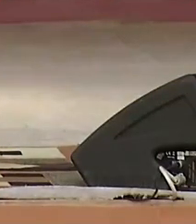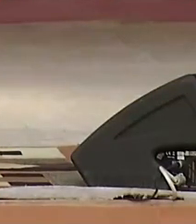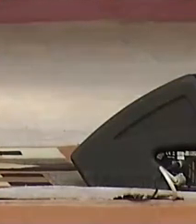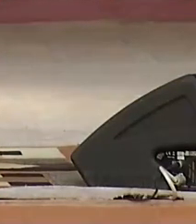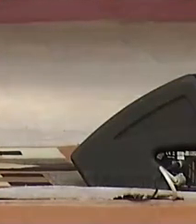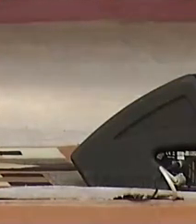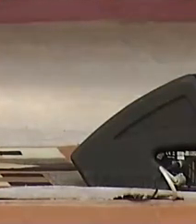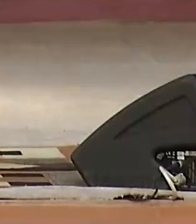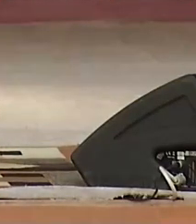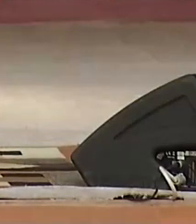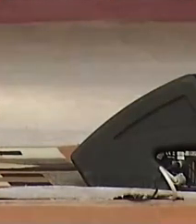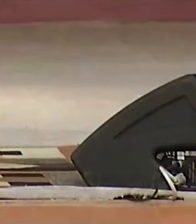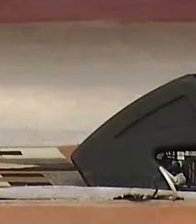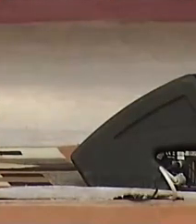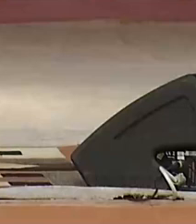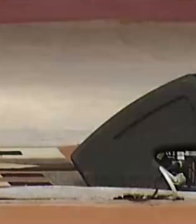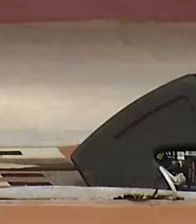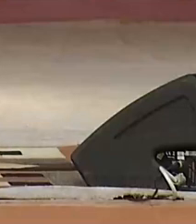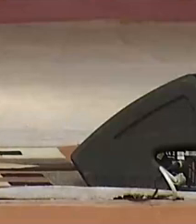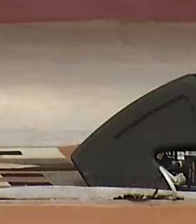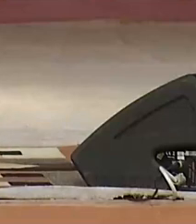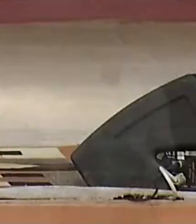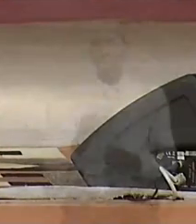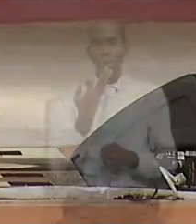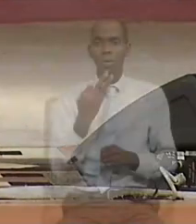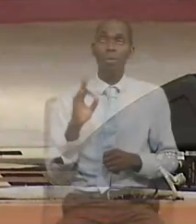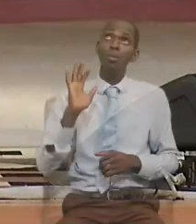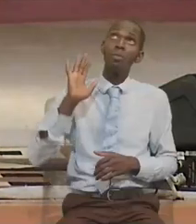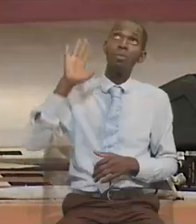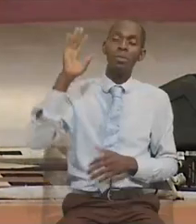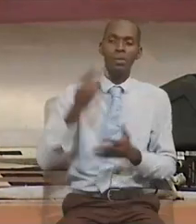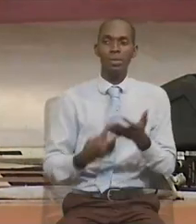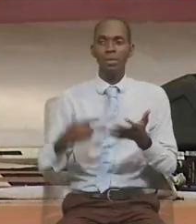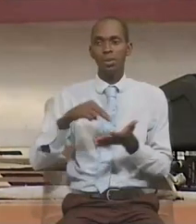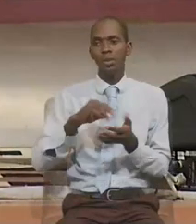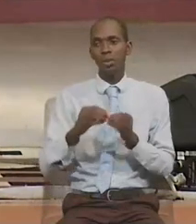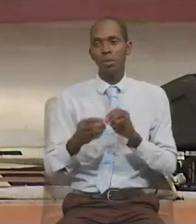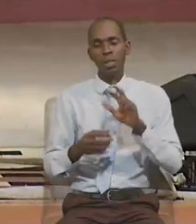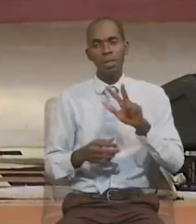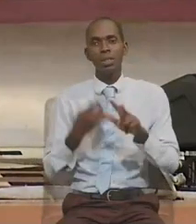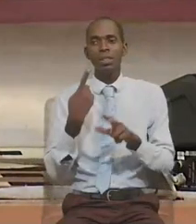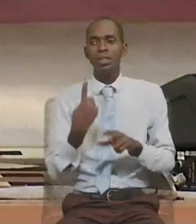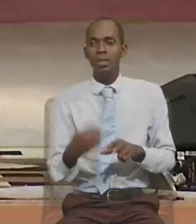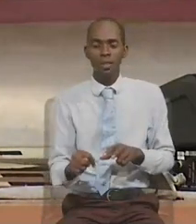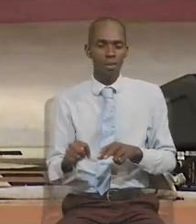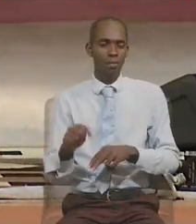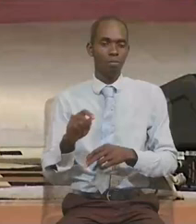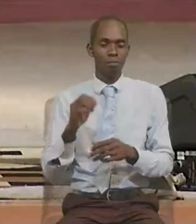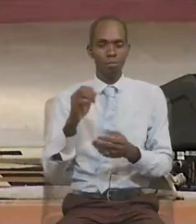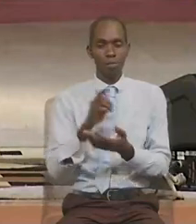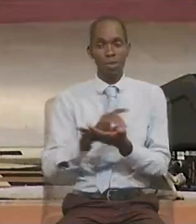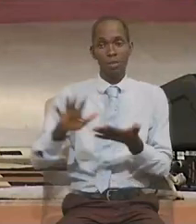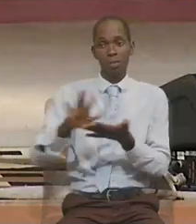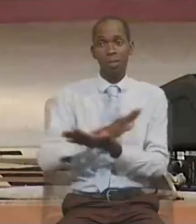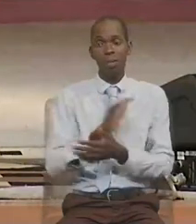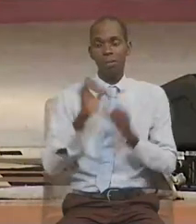La puissance de fortification de sa résurrection. Troisième point. La puissance surnaturelle de